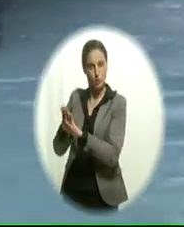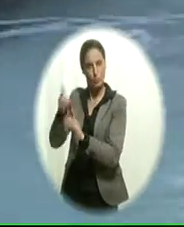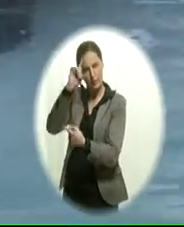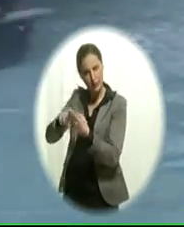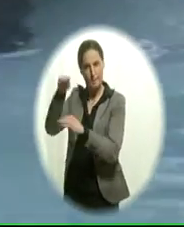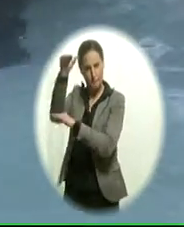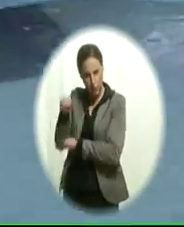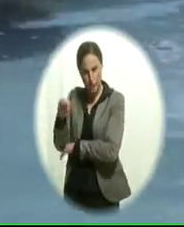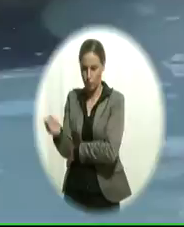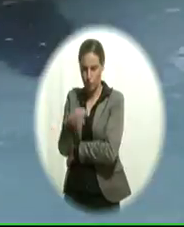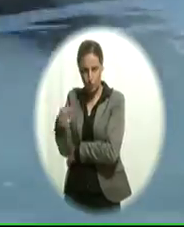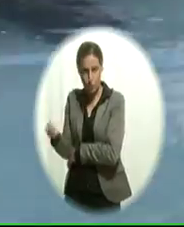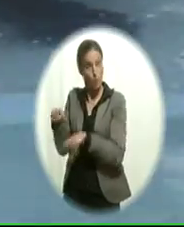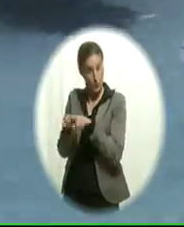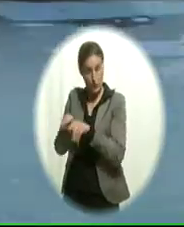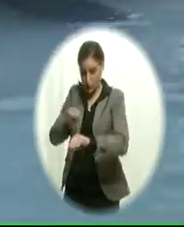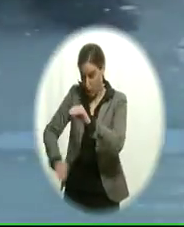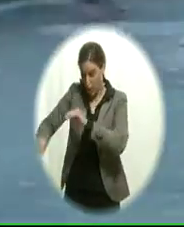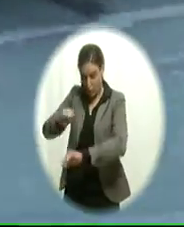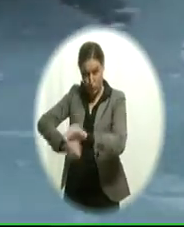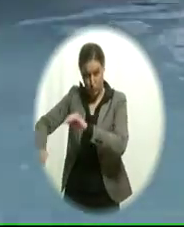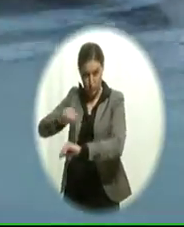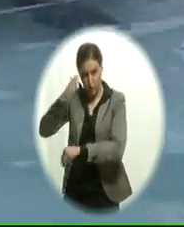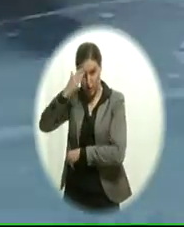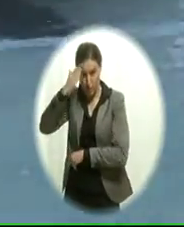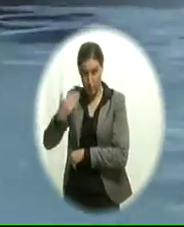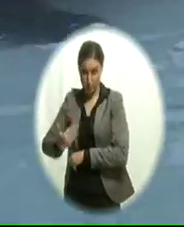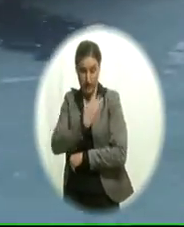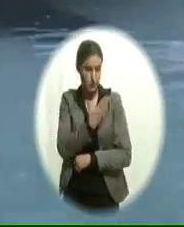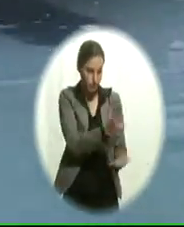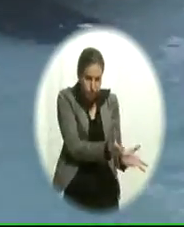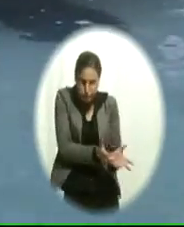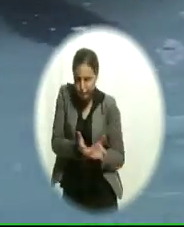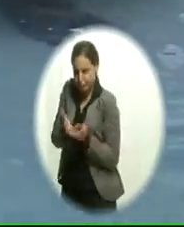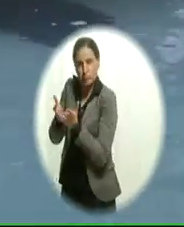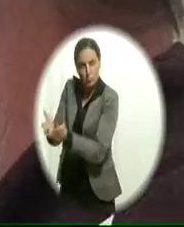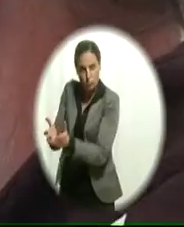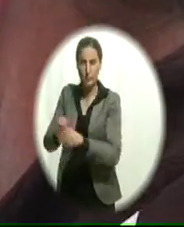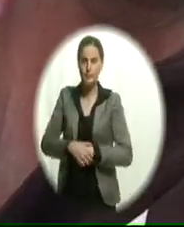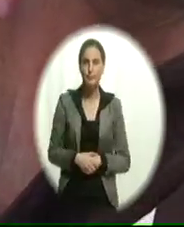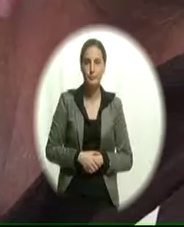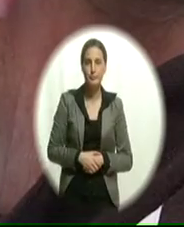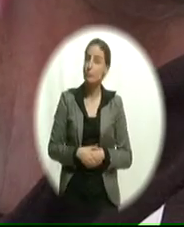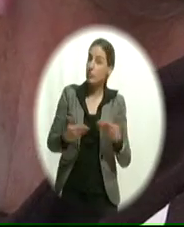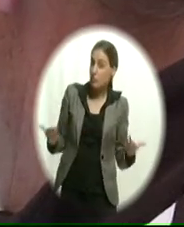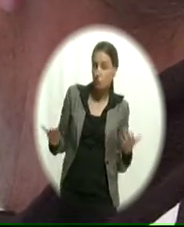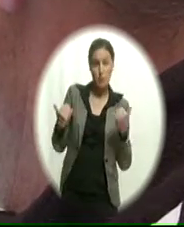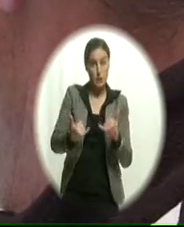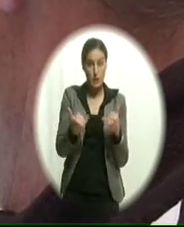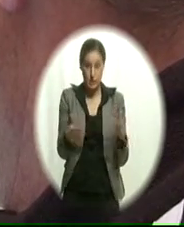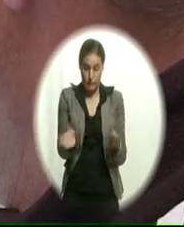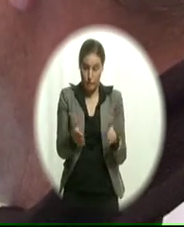nature et centre de soins spécialisé dans l'accueil d'animaux blessés. Alors là, on a des phoques qui ont entre un mois et deux mois et